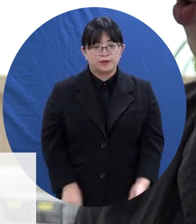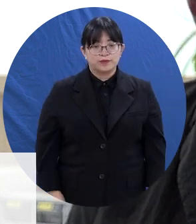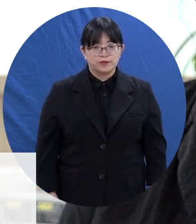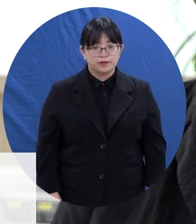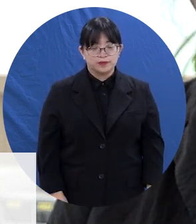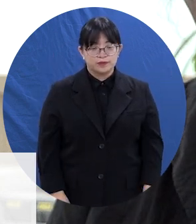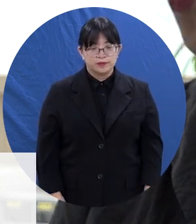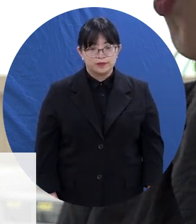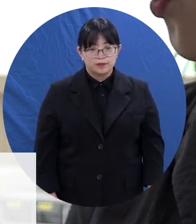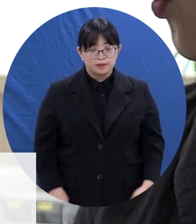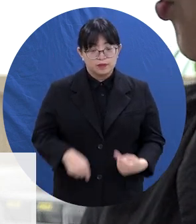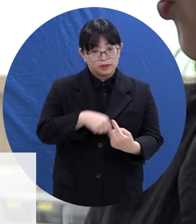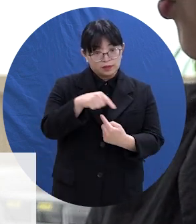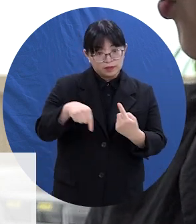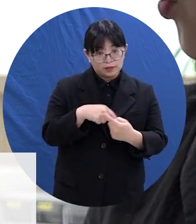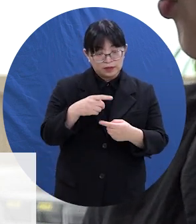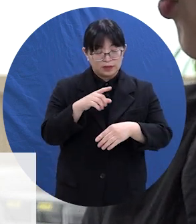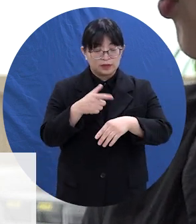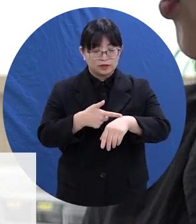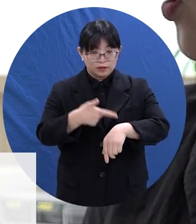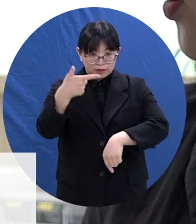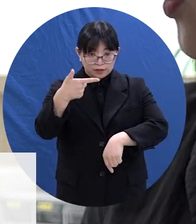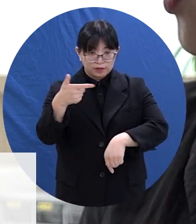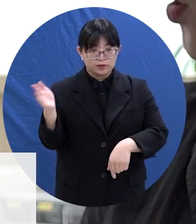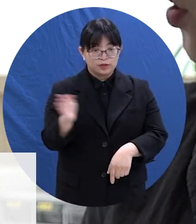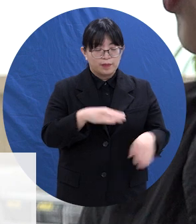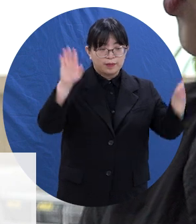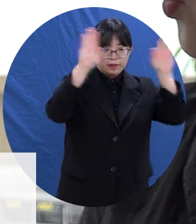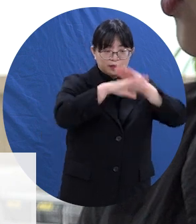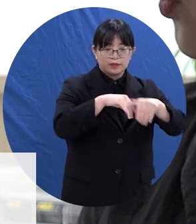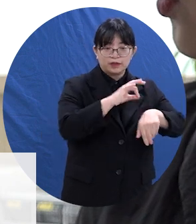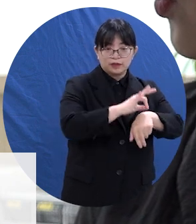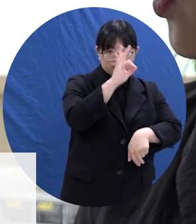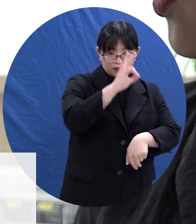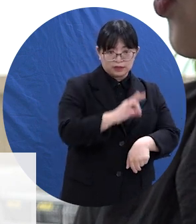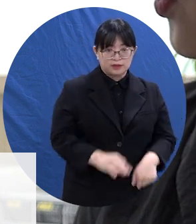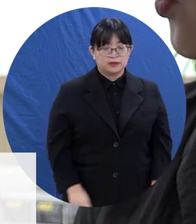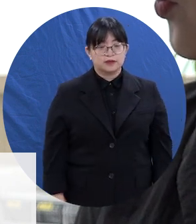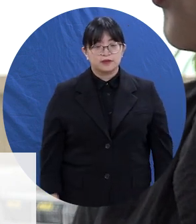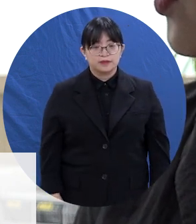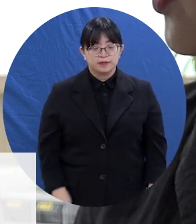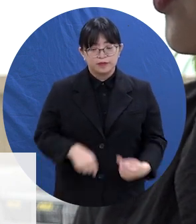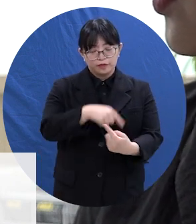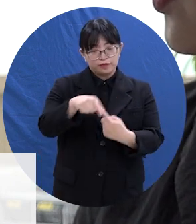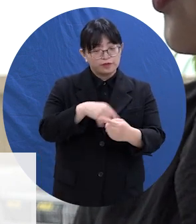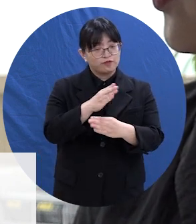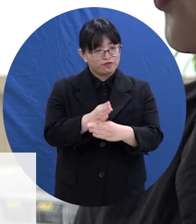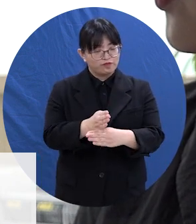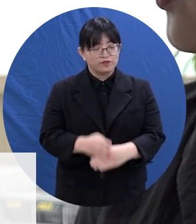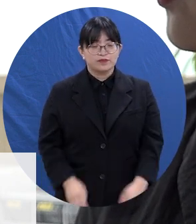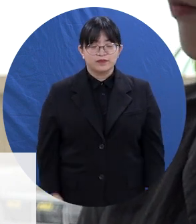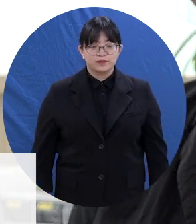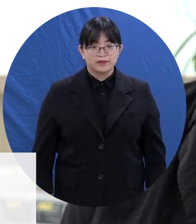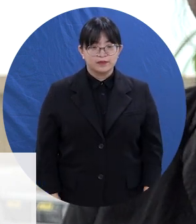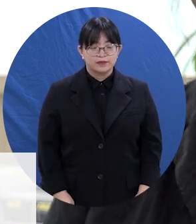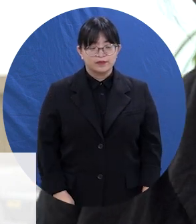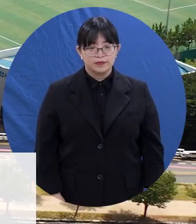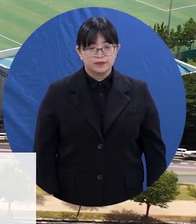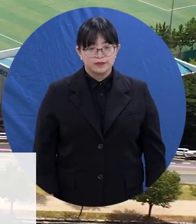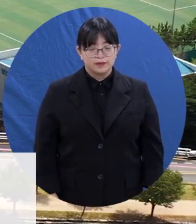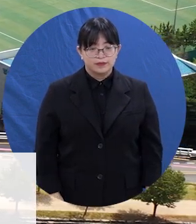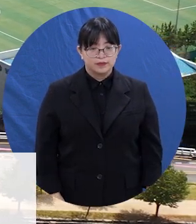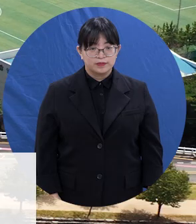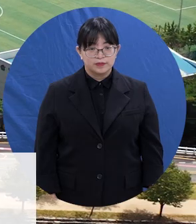운영 중이라서 이 시간대도 이용객이 좀 많은 편이고 구도심에 스포츠 시설이 좀 부족한